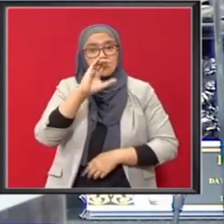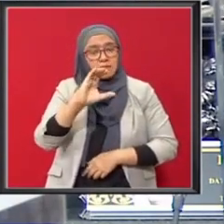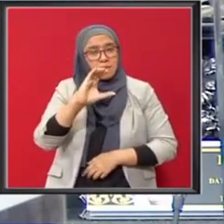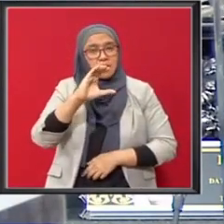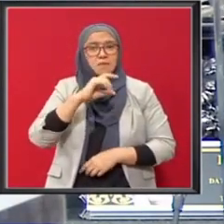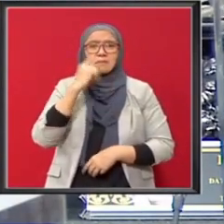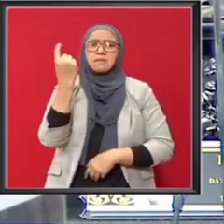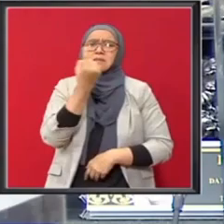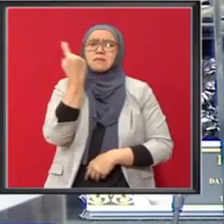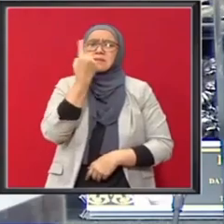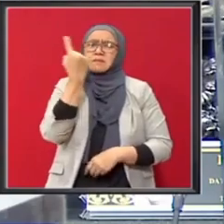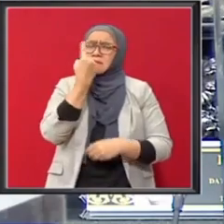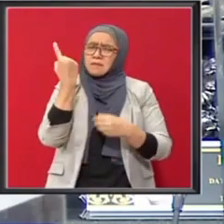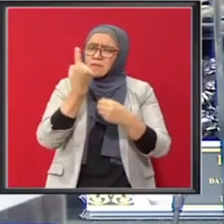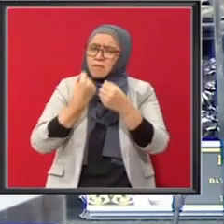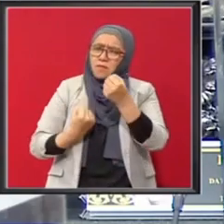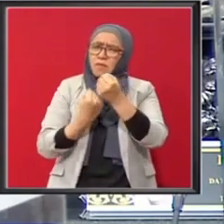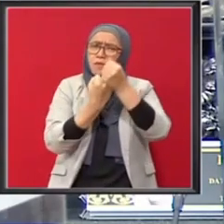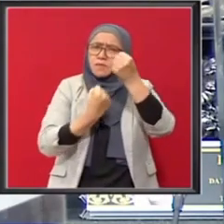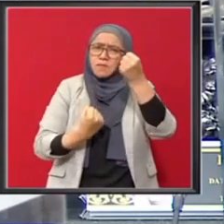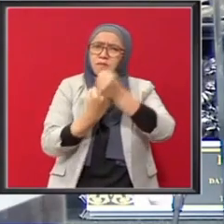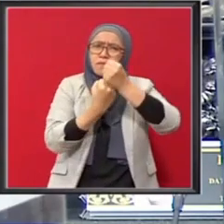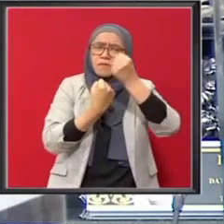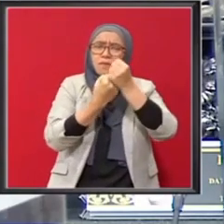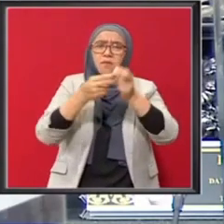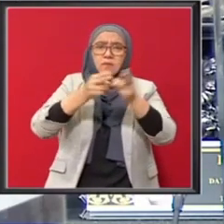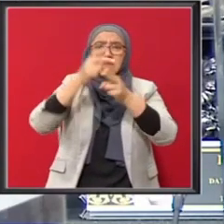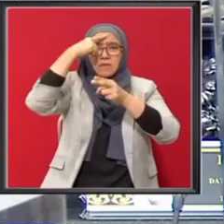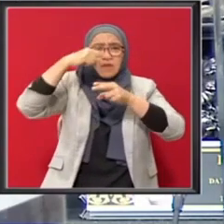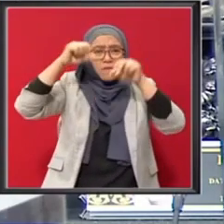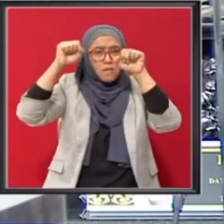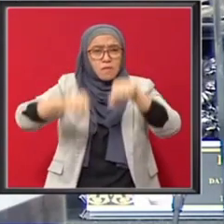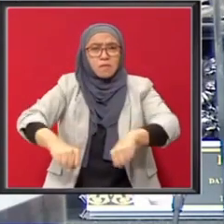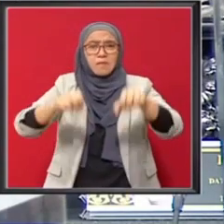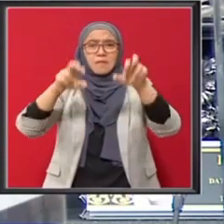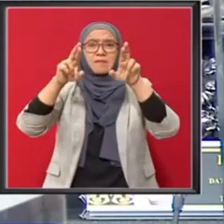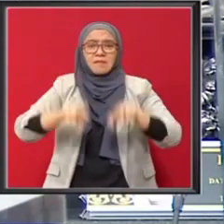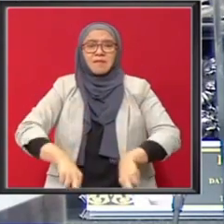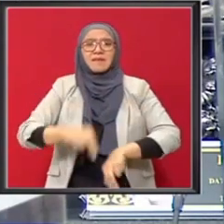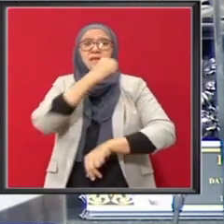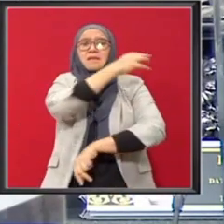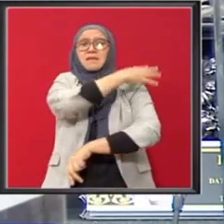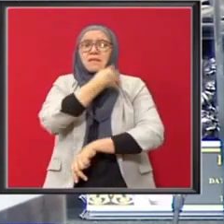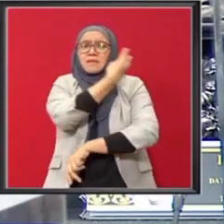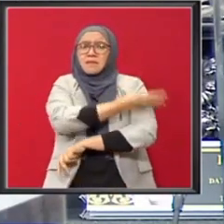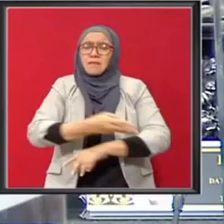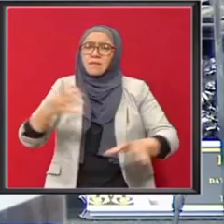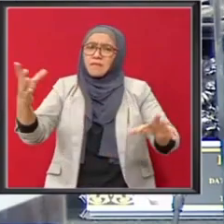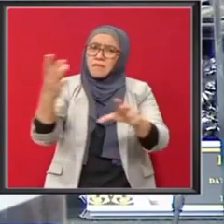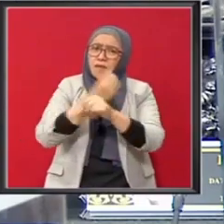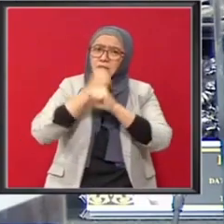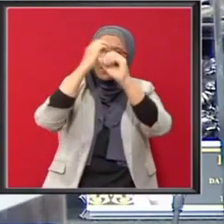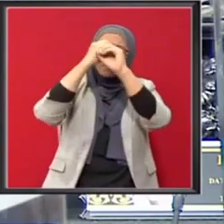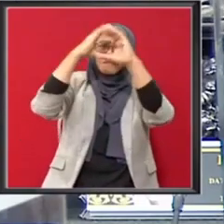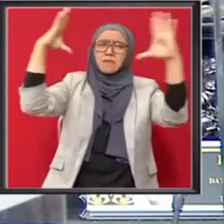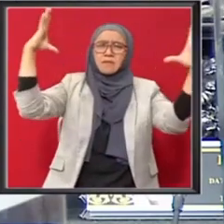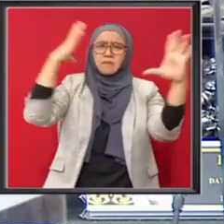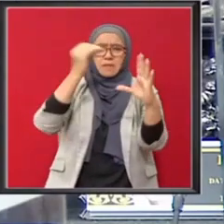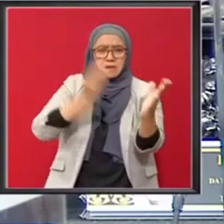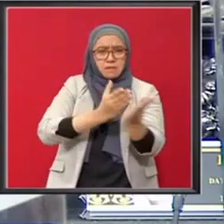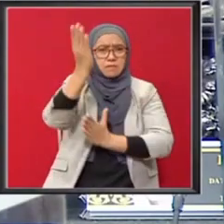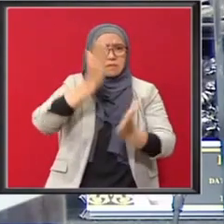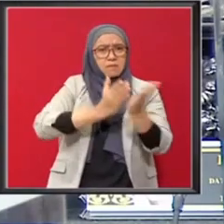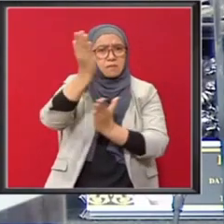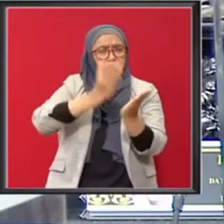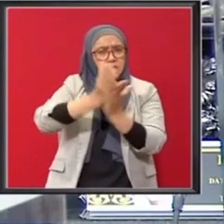sentiasa menyokong UC sebagai membolehkan rakyat Palestin mencapai aspirasi dan hak-hak mereka yang sah